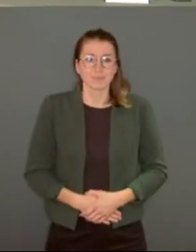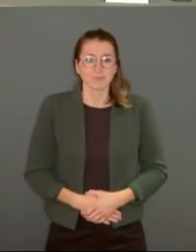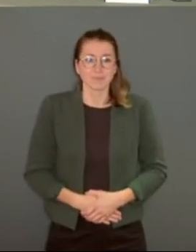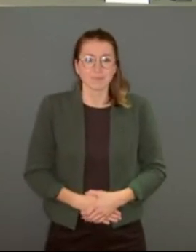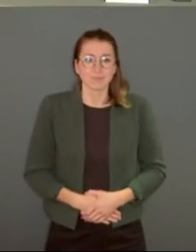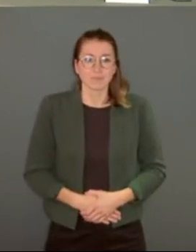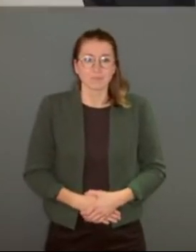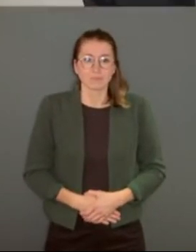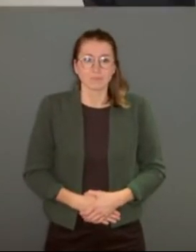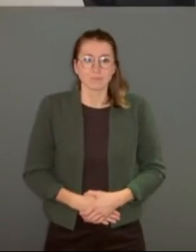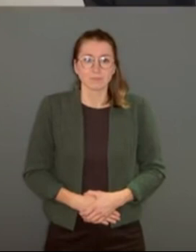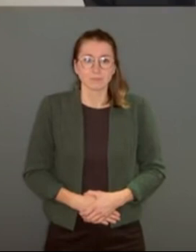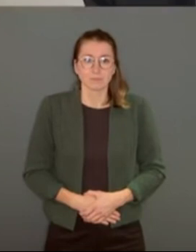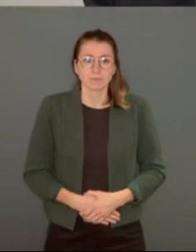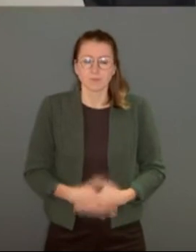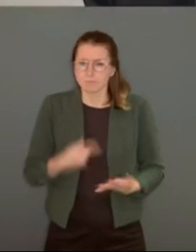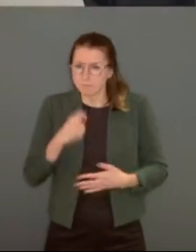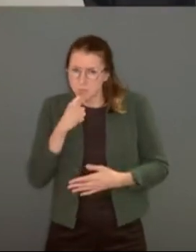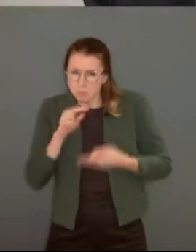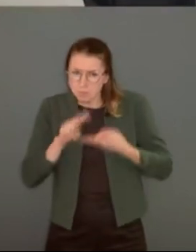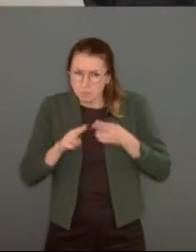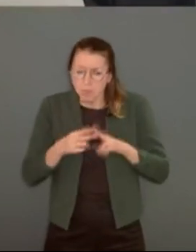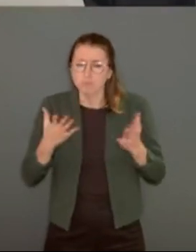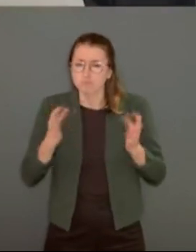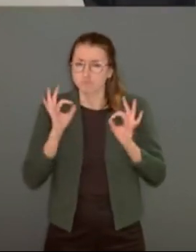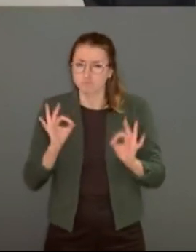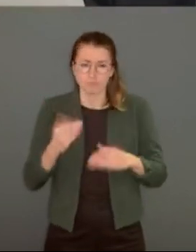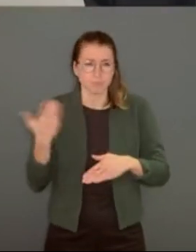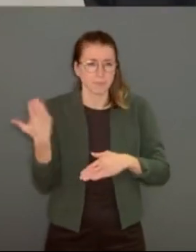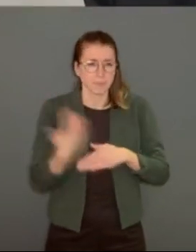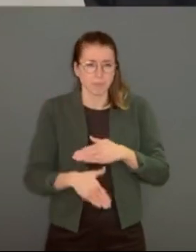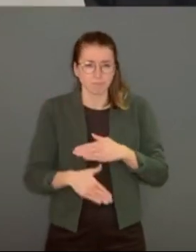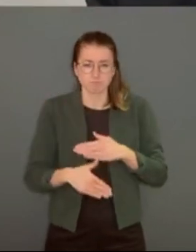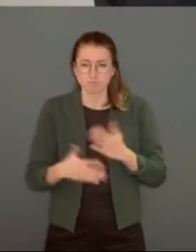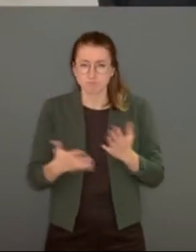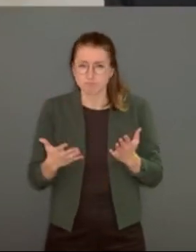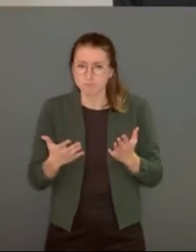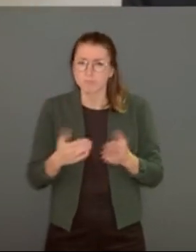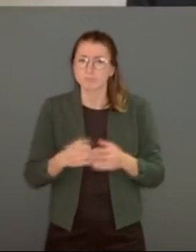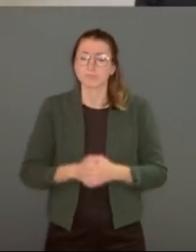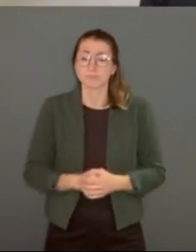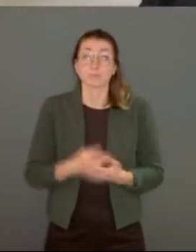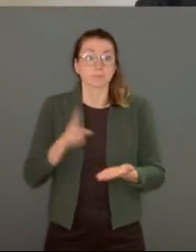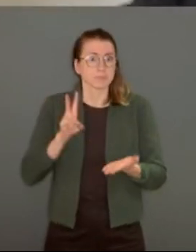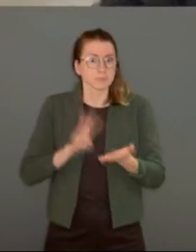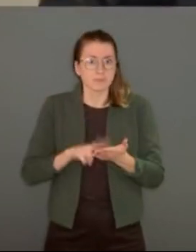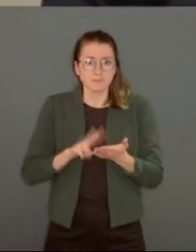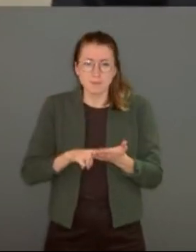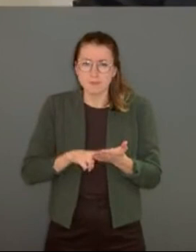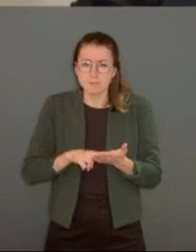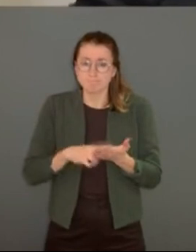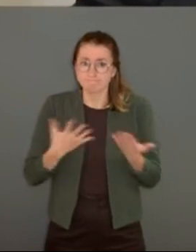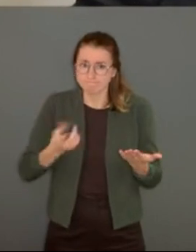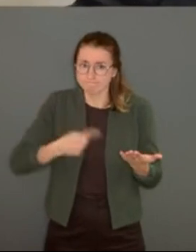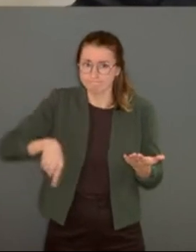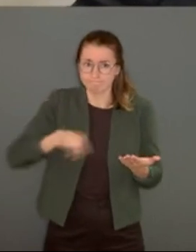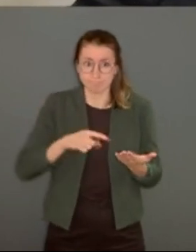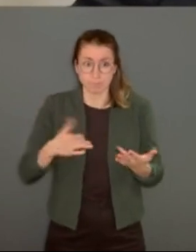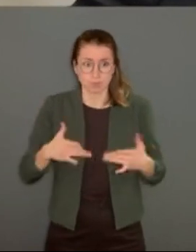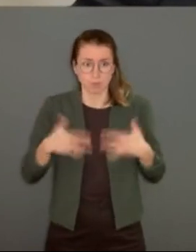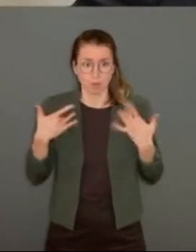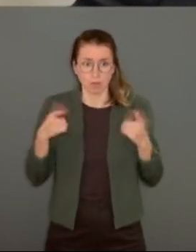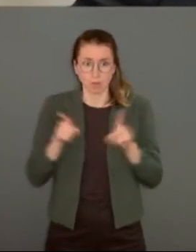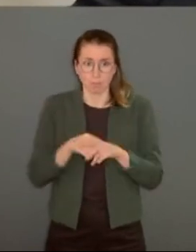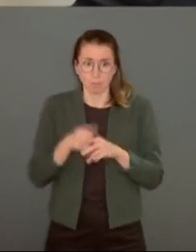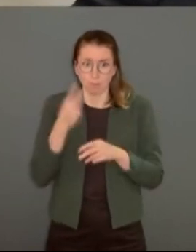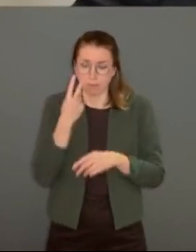Voilà. Alors c'est vrai qu'il y a incontestablement pour nous tous ici un air de déjà-vu, mais